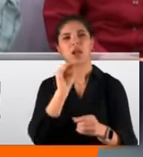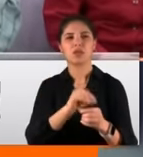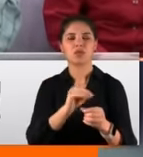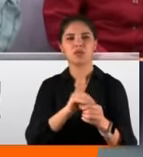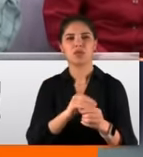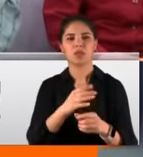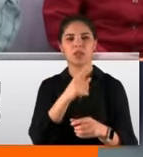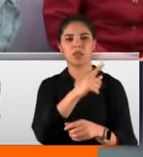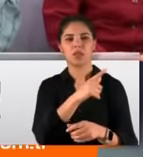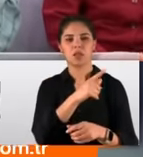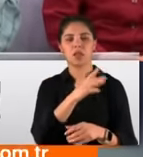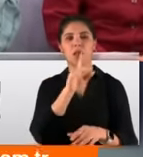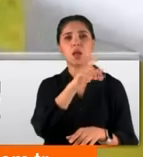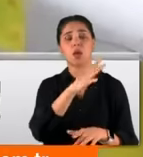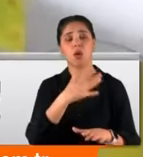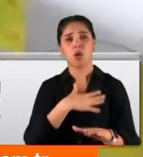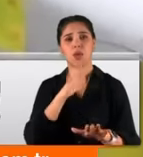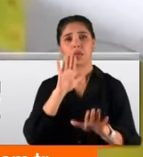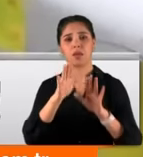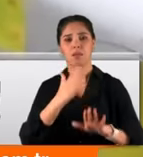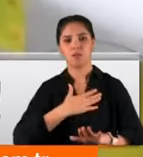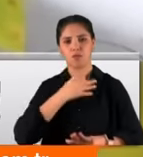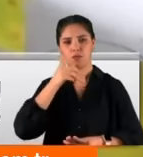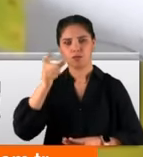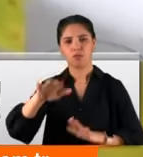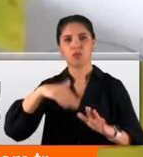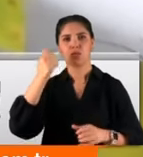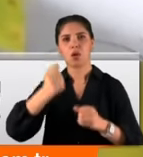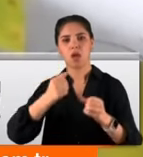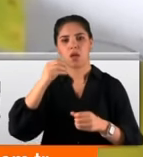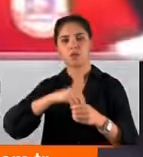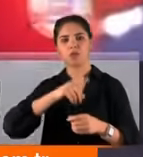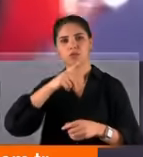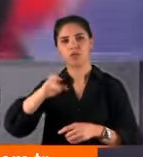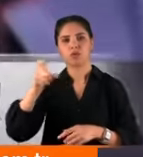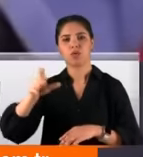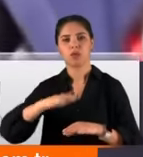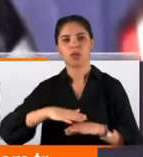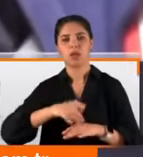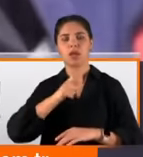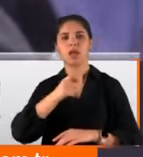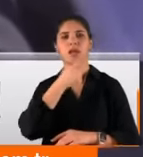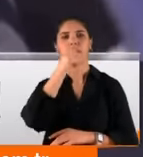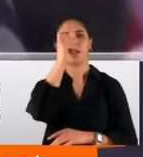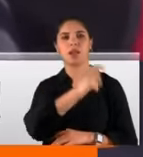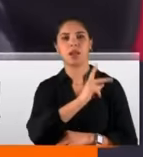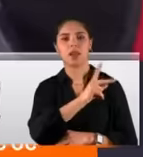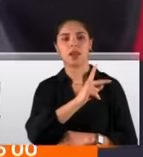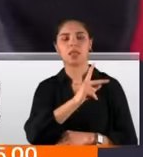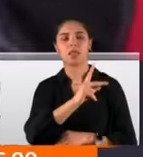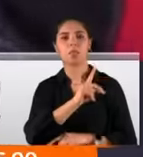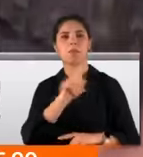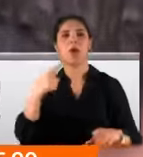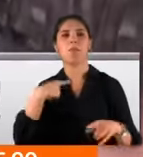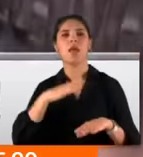vurmuş kapının önünde Lale'nin anlattığına göre. Sonra arabayı koymuş arabanın içlerinde sıkmış. Katil zanlısı Ersin Koç ise inkar